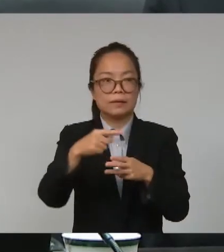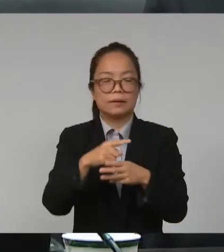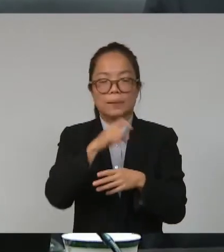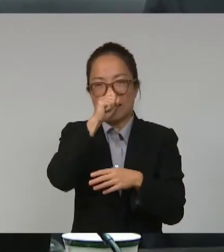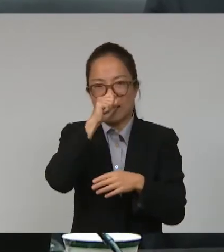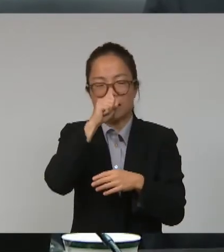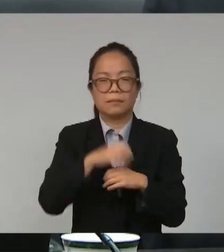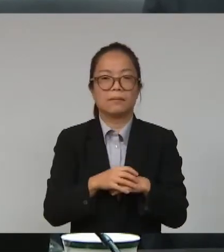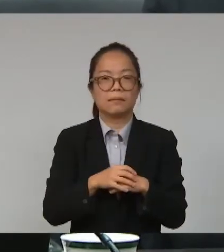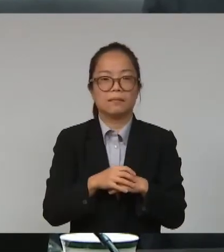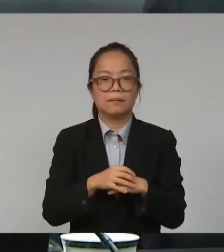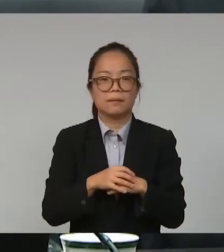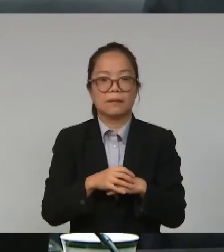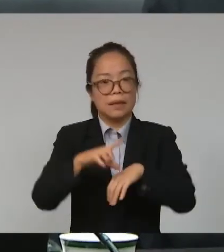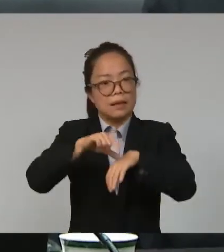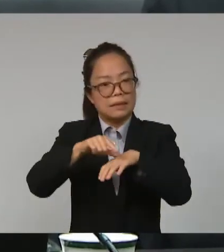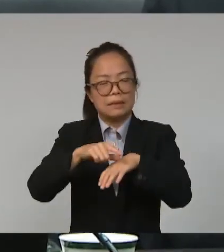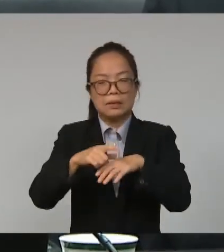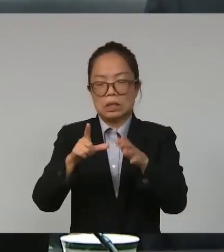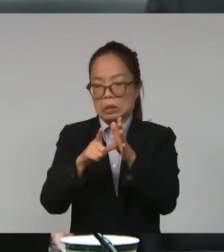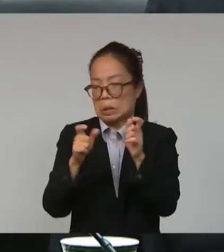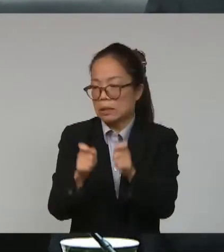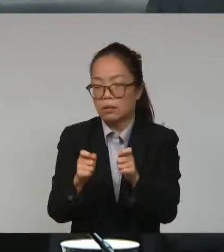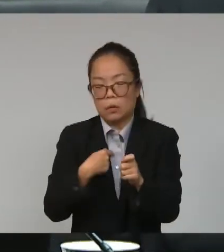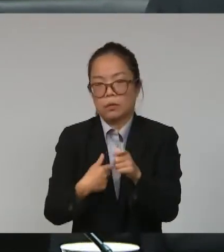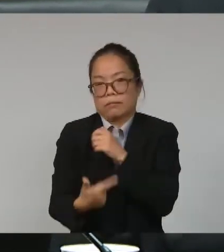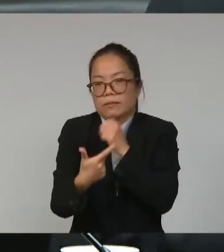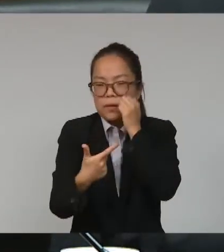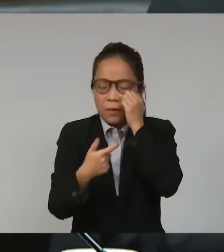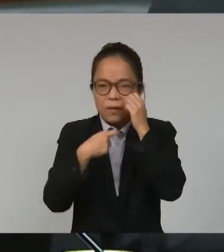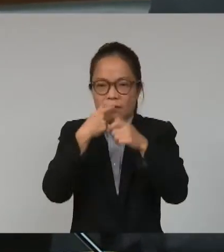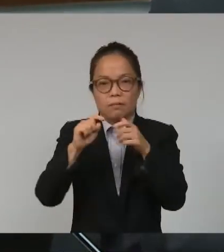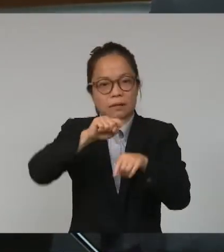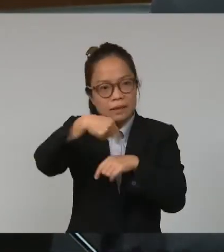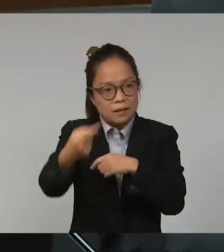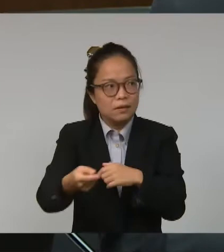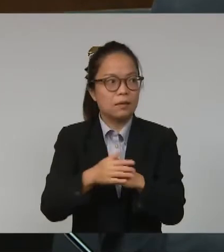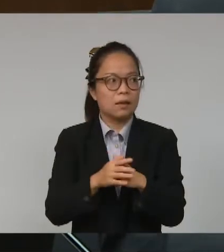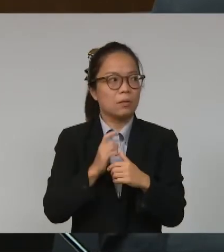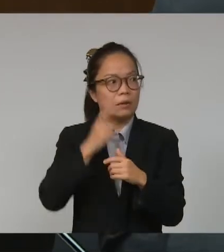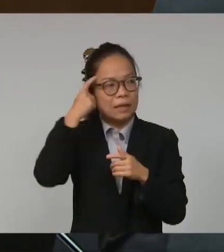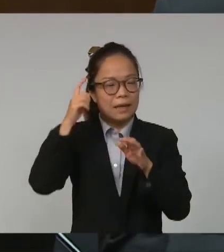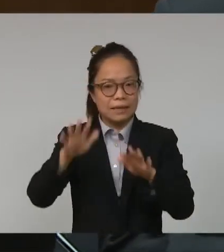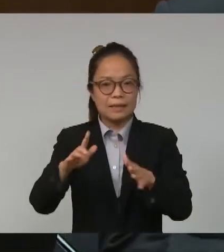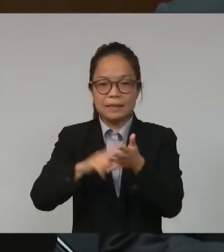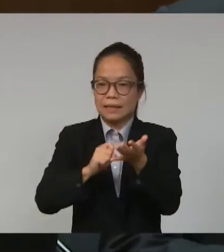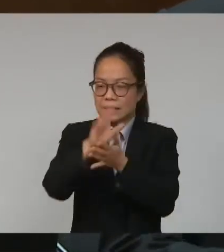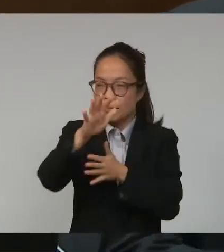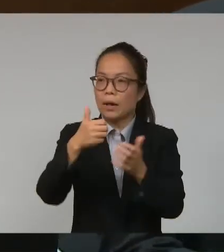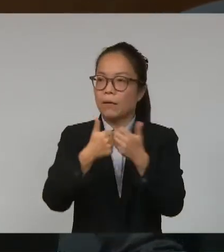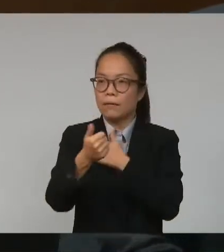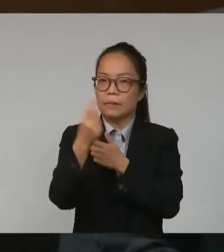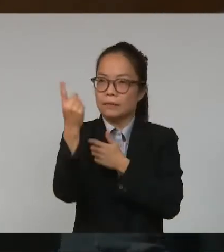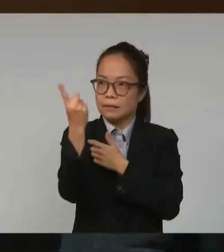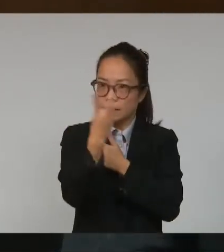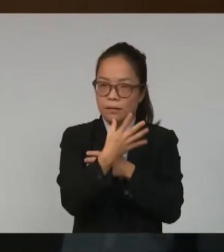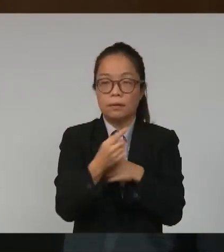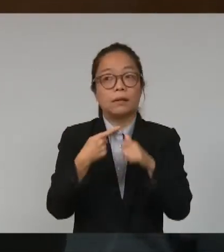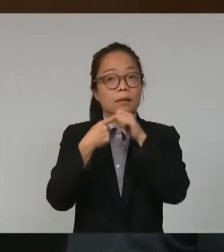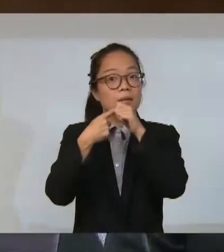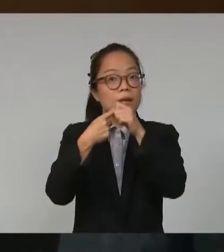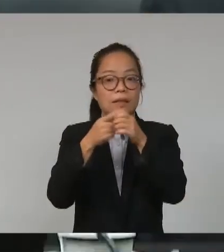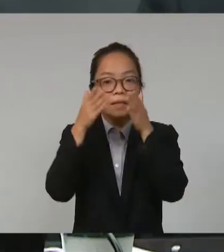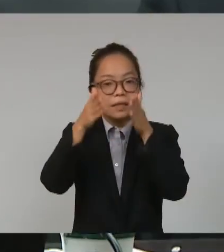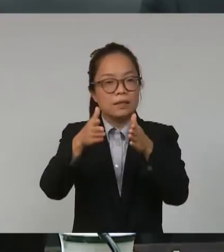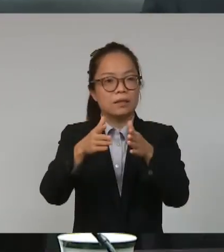家早安，大家好。啊，时间没有很多，我想我尽快好往下走一下。我想我们今天的简报大概分成几点了。好，第一个就是